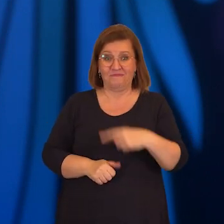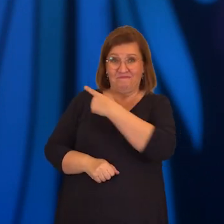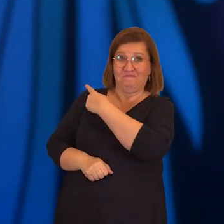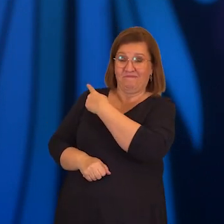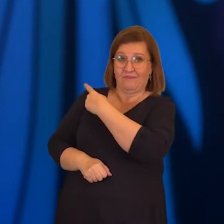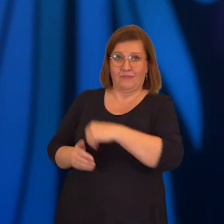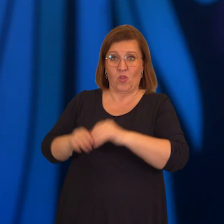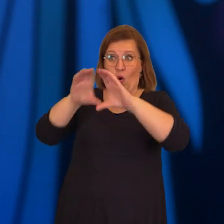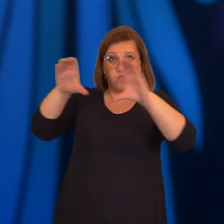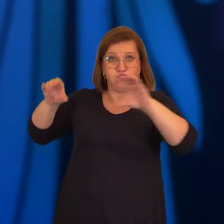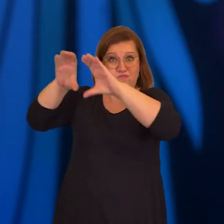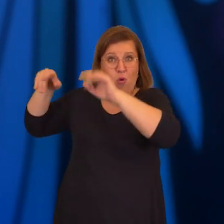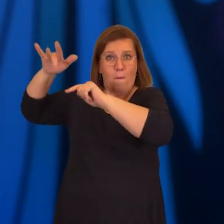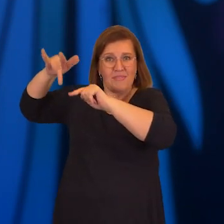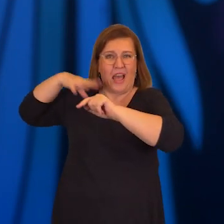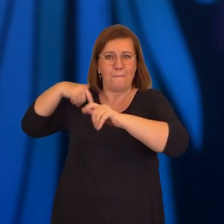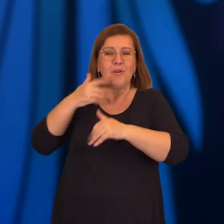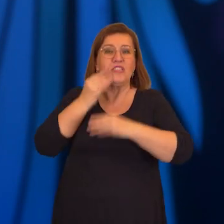przywoziły zabawki do kąpieli.